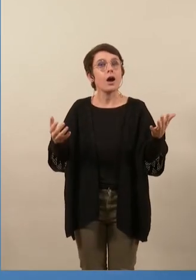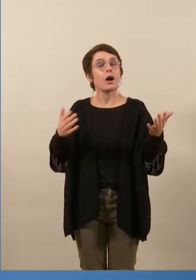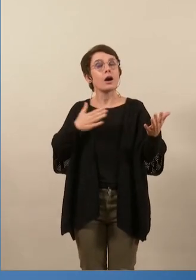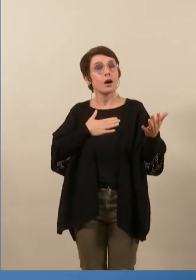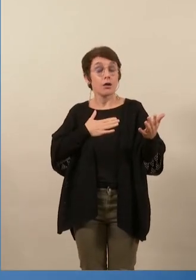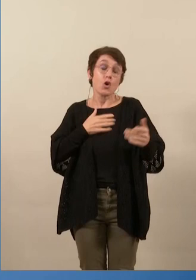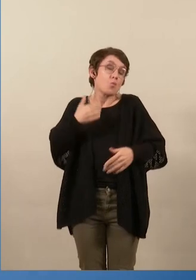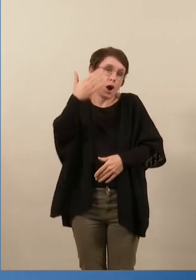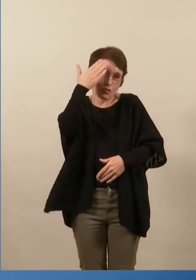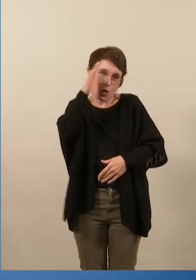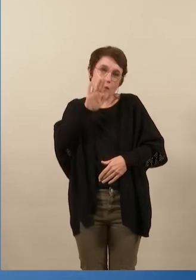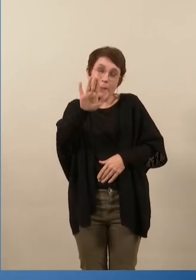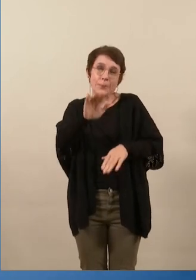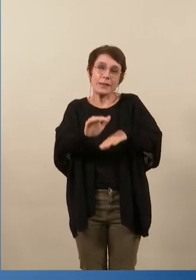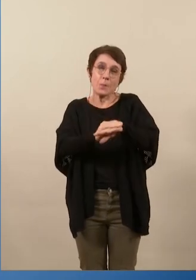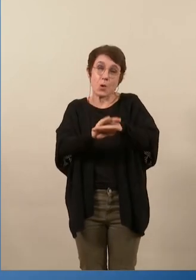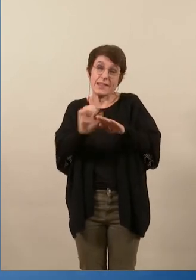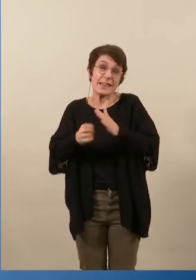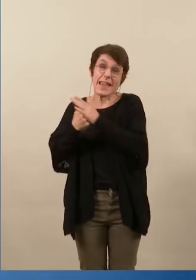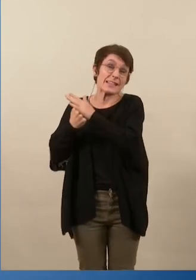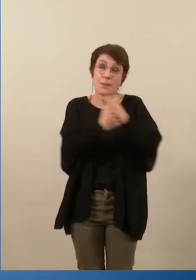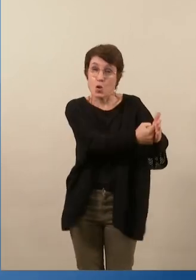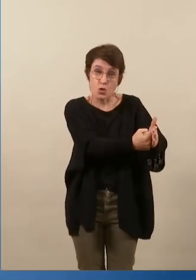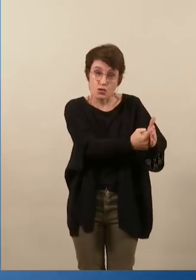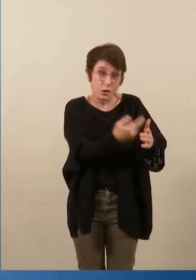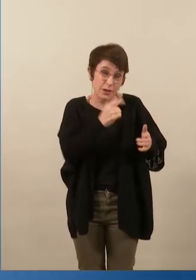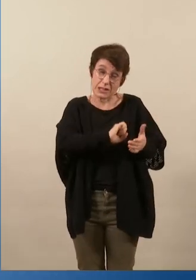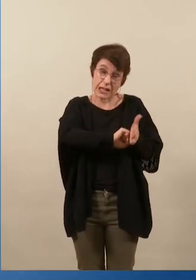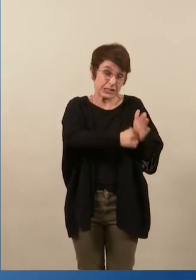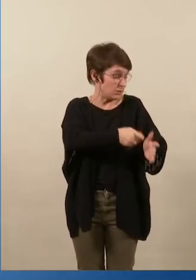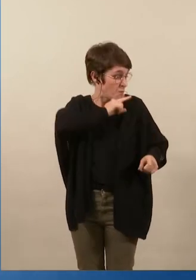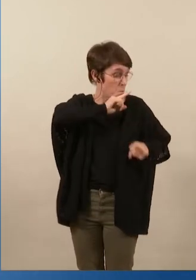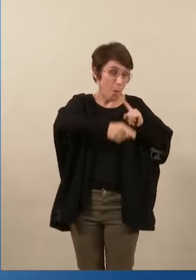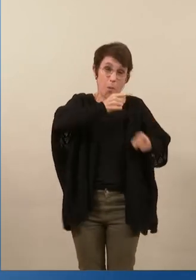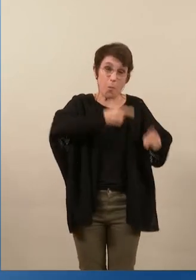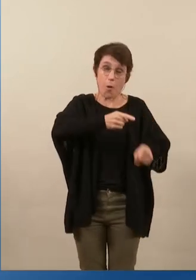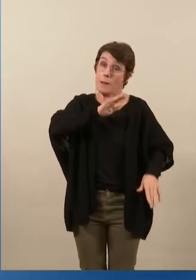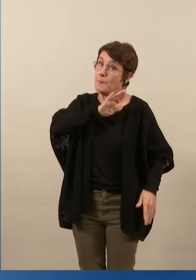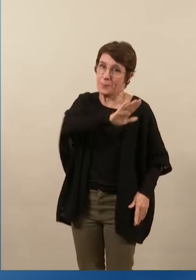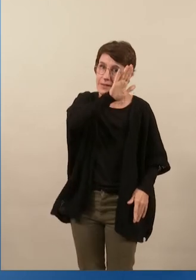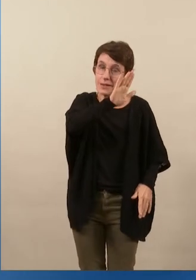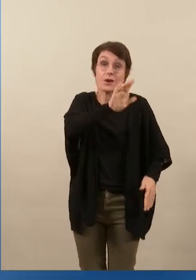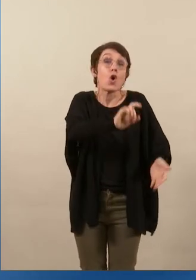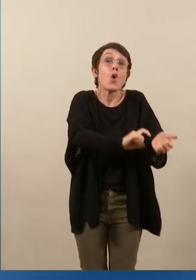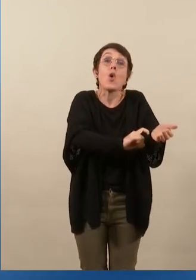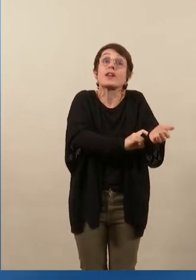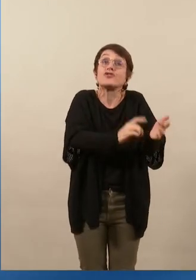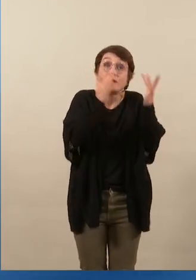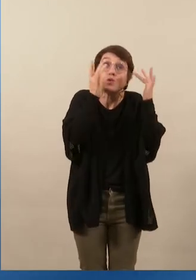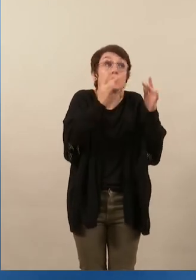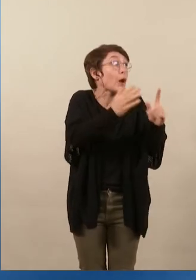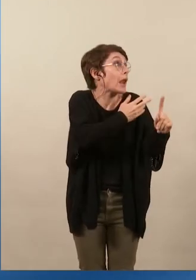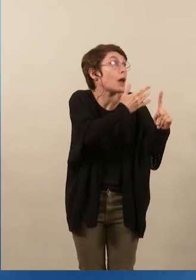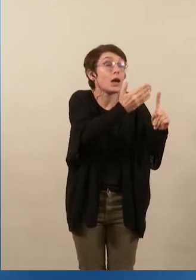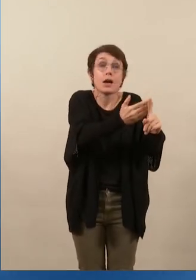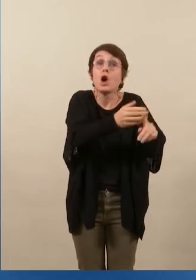de l'extrême gauche elle est connue c'est une culture totalitaire son origine culturellement elle est très connu que ce